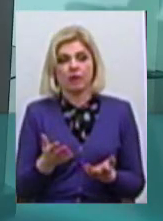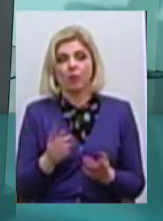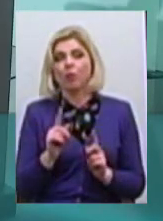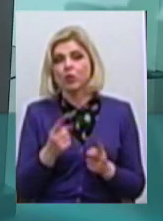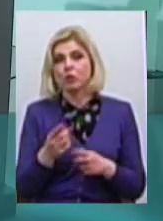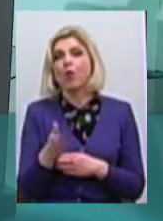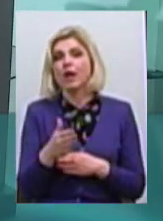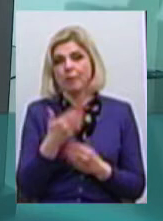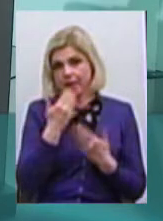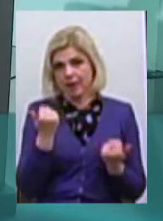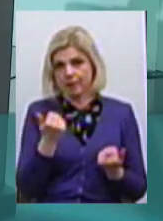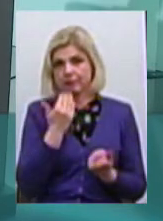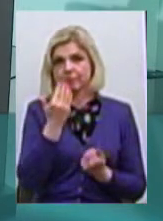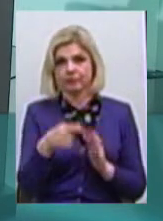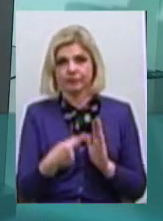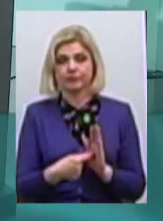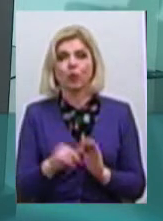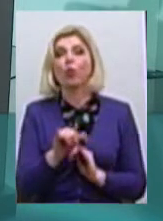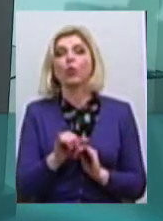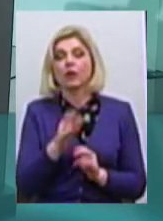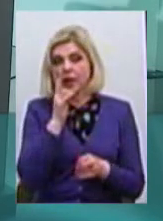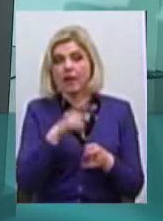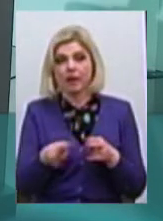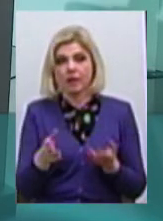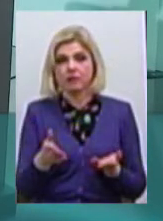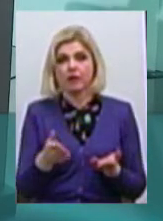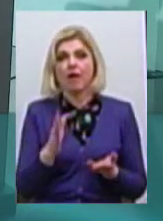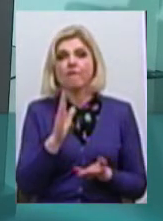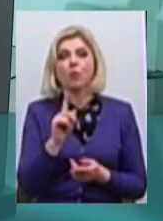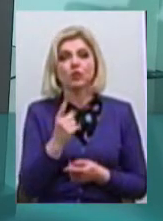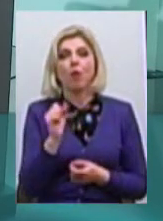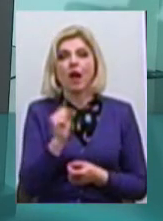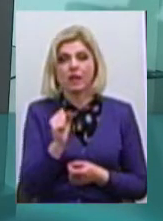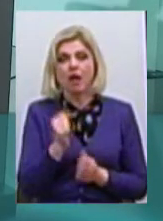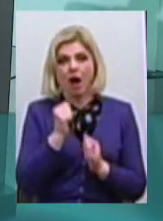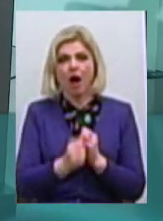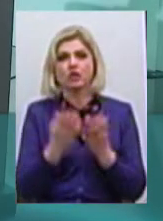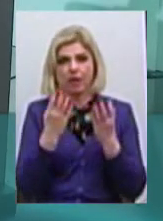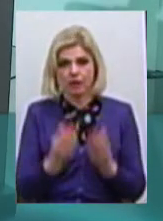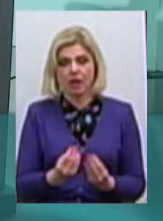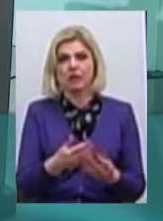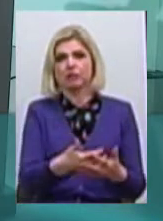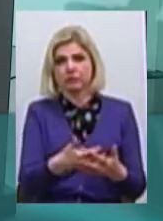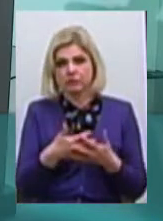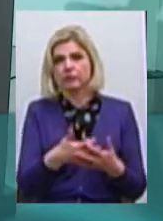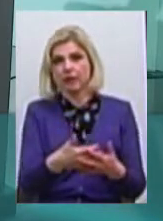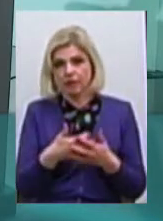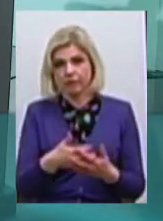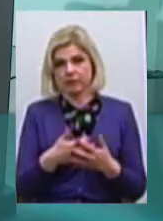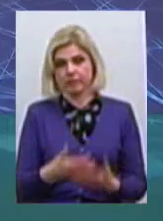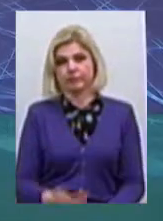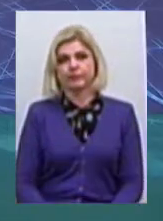Почему рыбы нет? Угу. Куда она делась? Почему в Александровке каждый божий день тягают